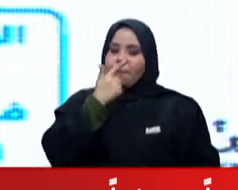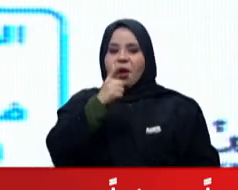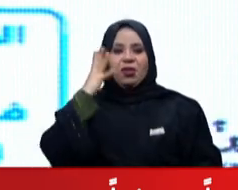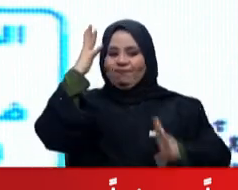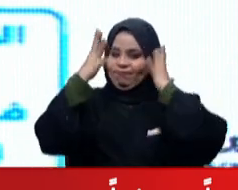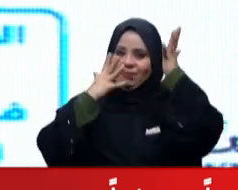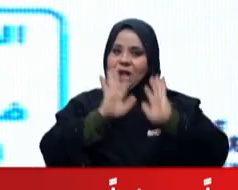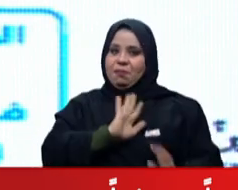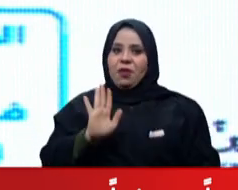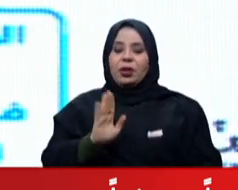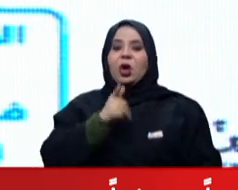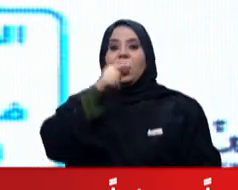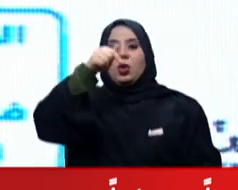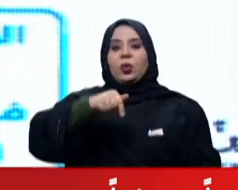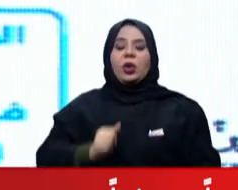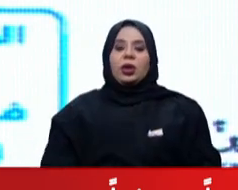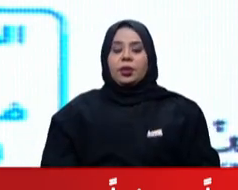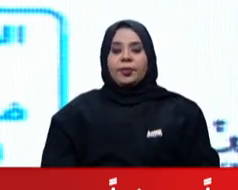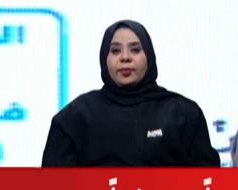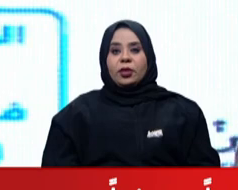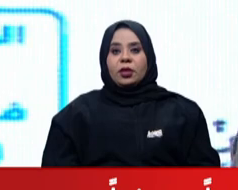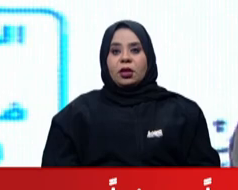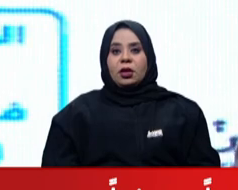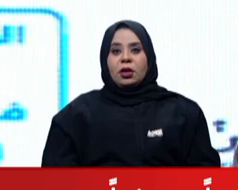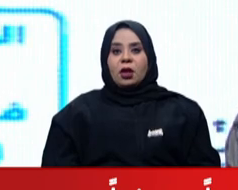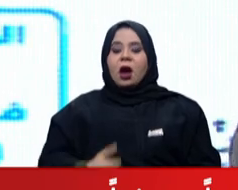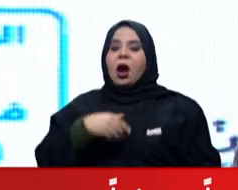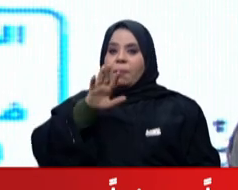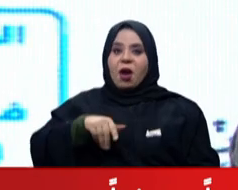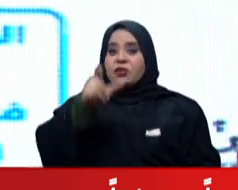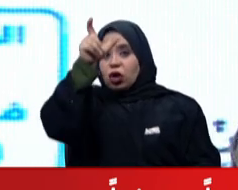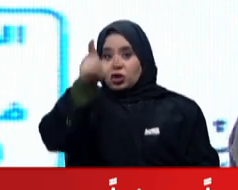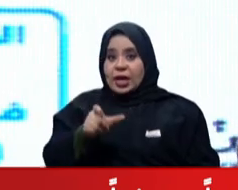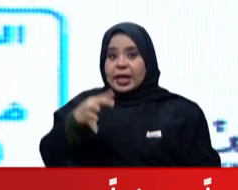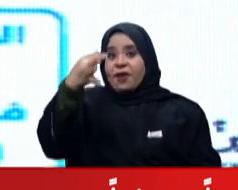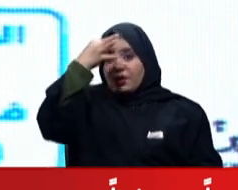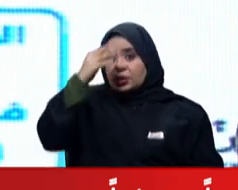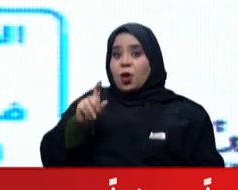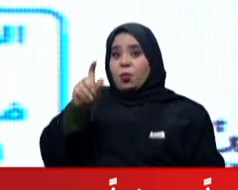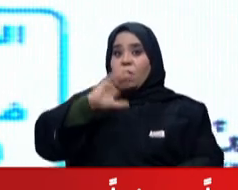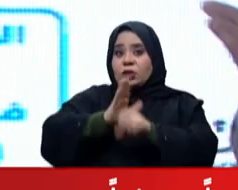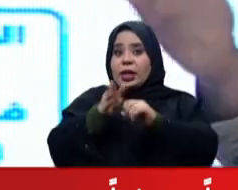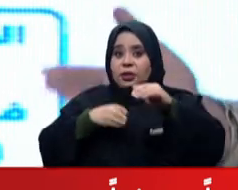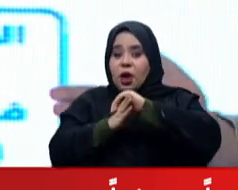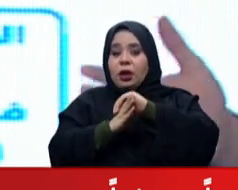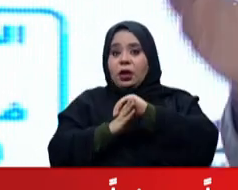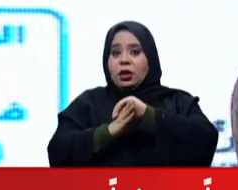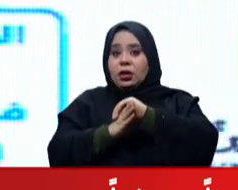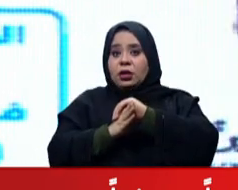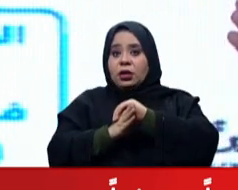سبريد. لو أفسرها لكم مش معناته، يعني أنا ما عندي شخص في البحرين مصاب بفيروس الكورونا من مصدر غير